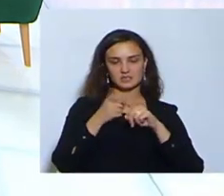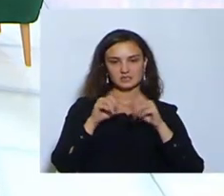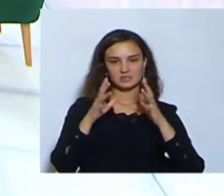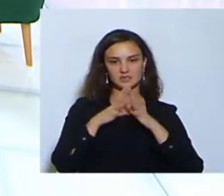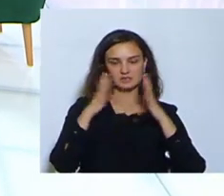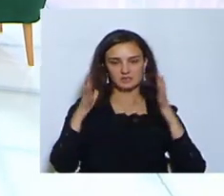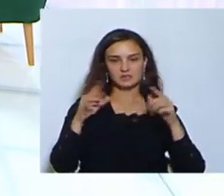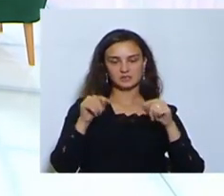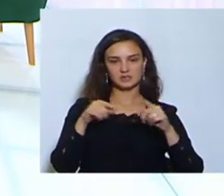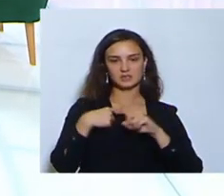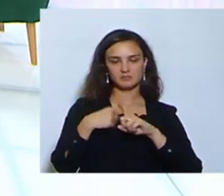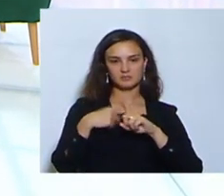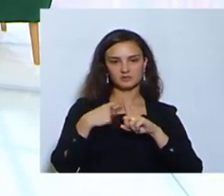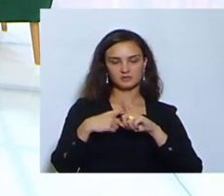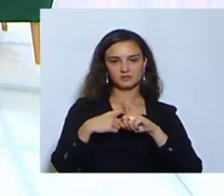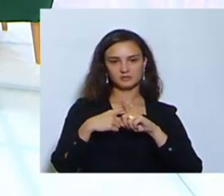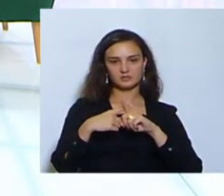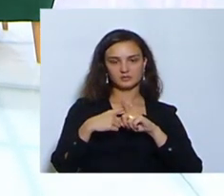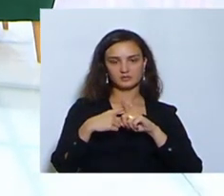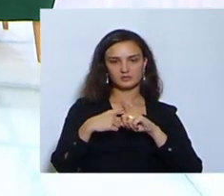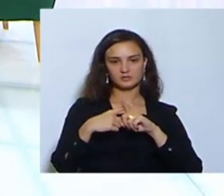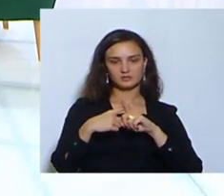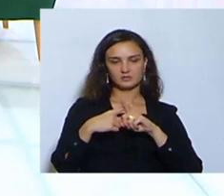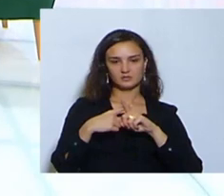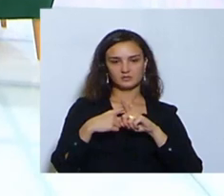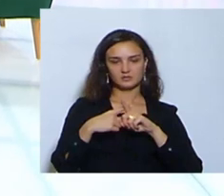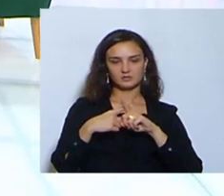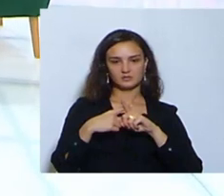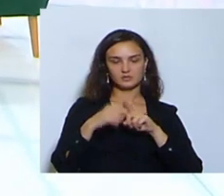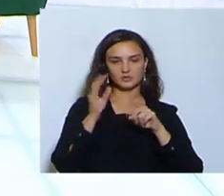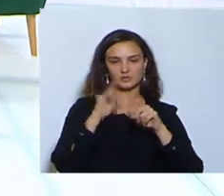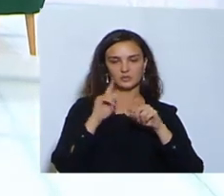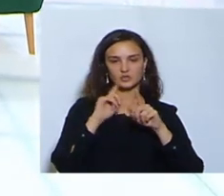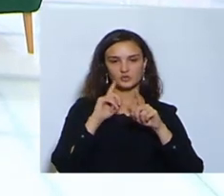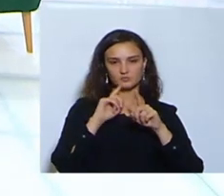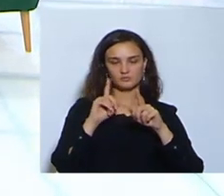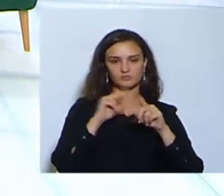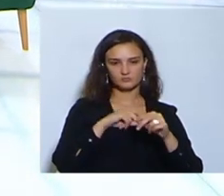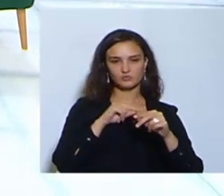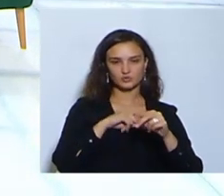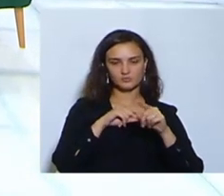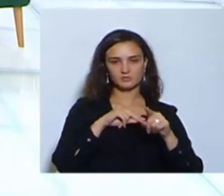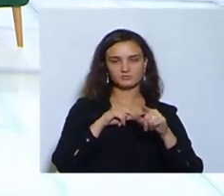დიდი დადებითი წვლილი შეტანა შეუძლია. შეუძლია, მაგრამ ჯერჯერობით ძირითადად მუშაობს